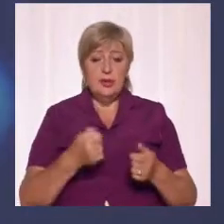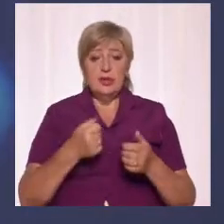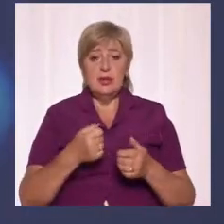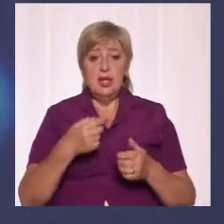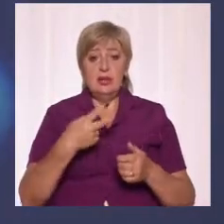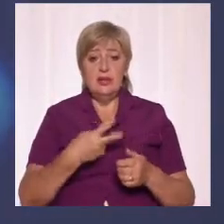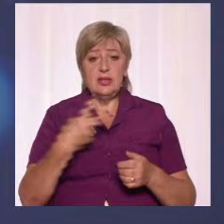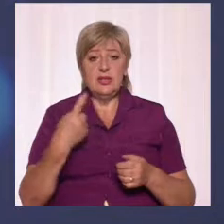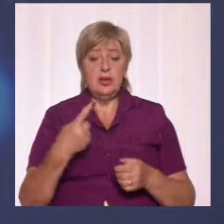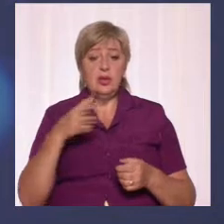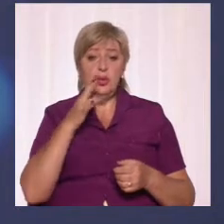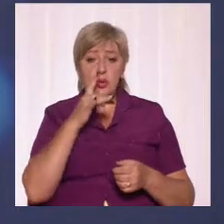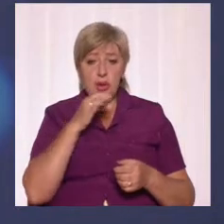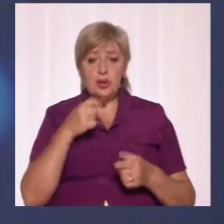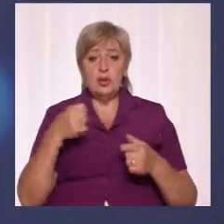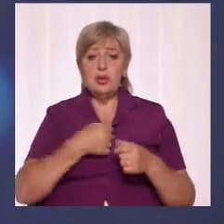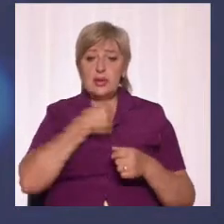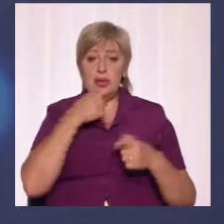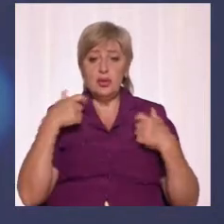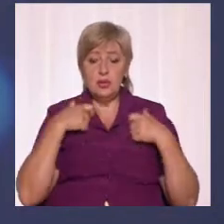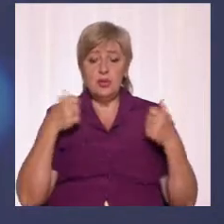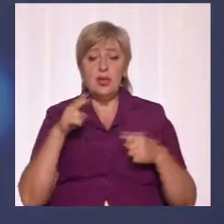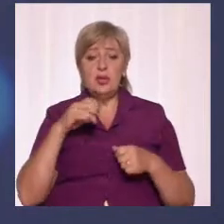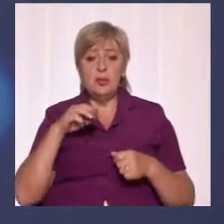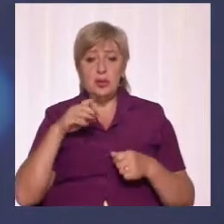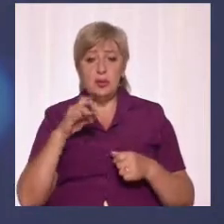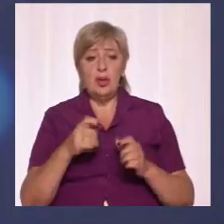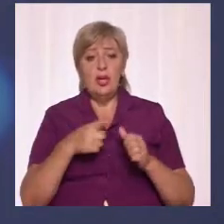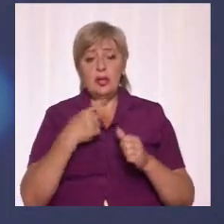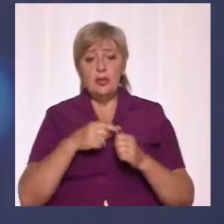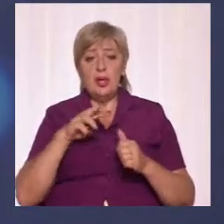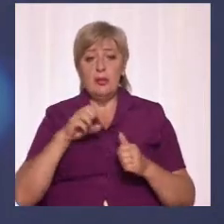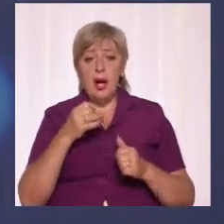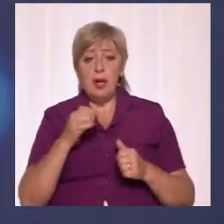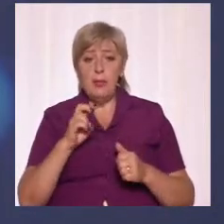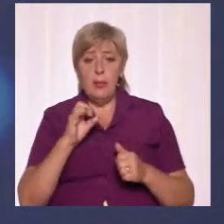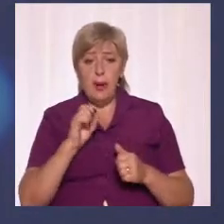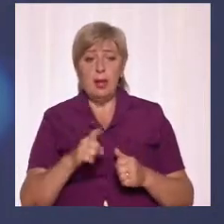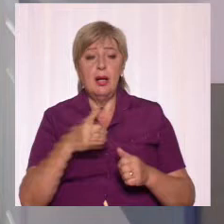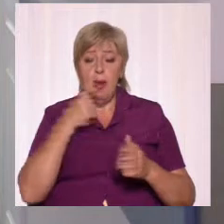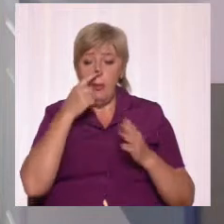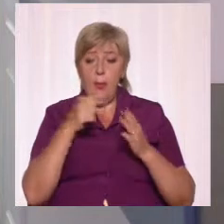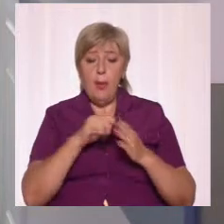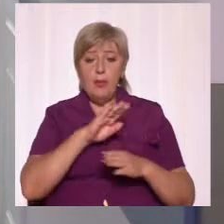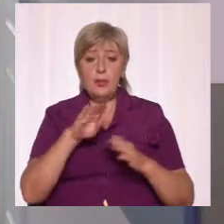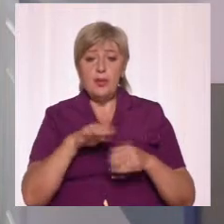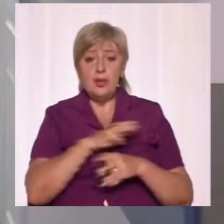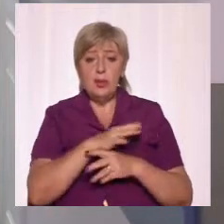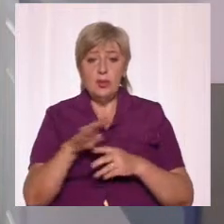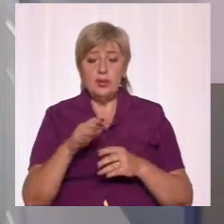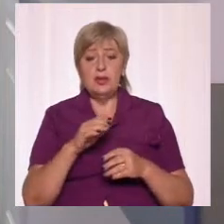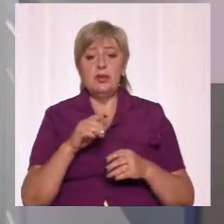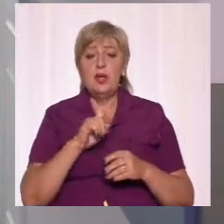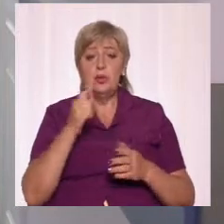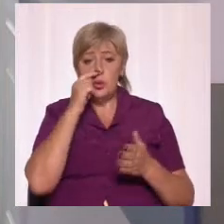на Донбасі офіцера. Старший лейтенант ЗСУ Дмитро на позивний «Майбух» потрапив під обстріл 30 серпня біля Новозванівки, що